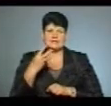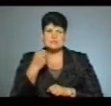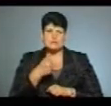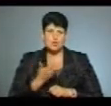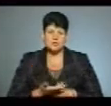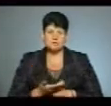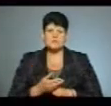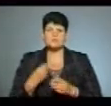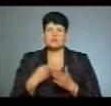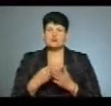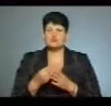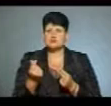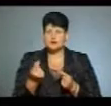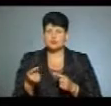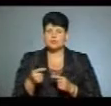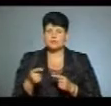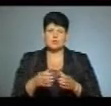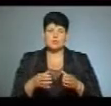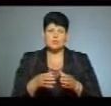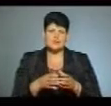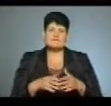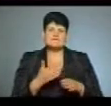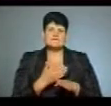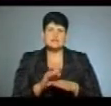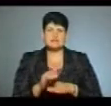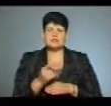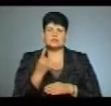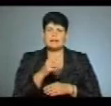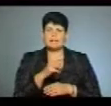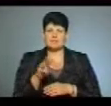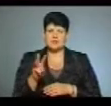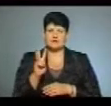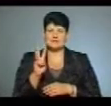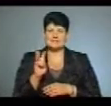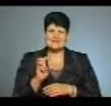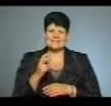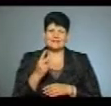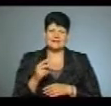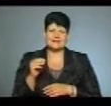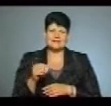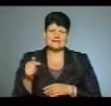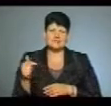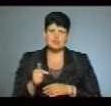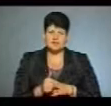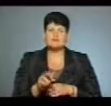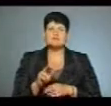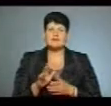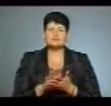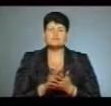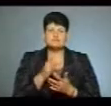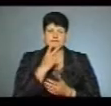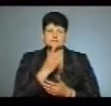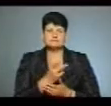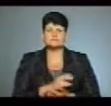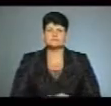років. З бюджету тернопільської громади для цього виділили 1 мільйон 302 тисячі гривень. Як чистять водойму, бачила